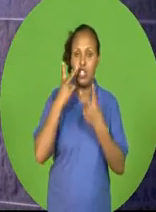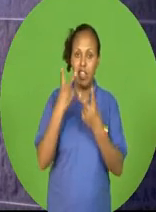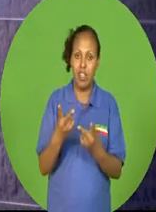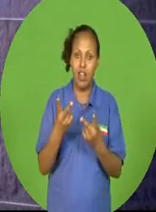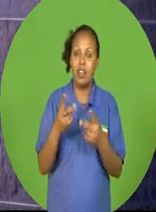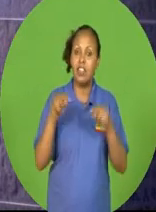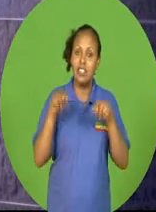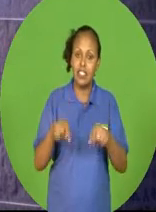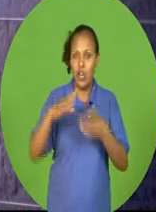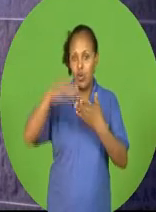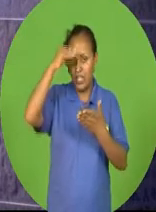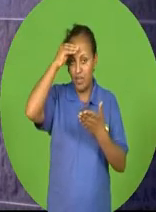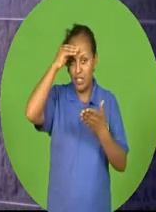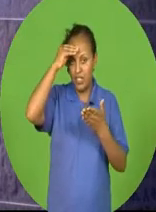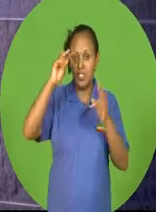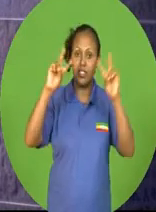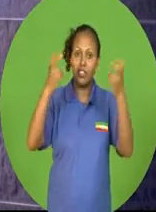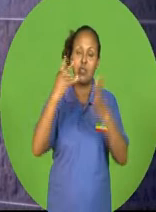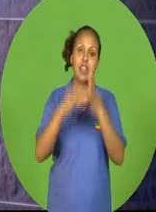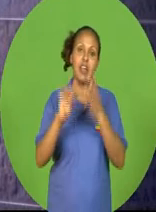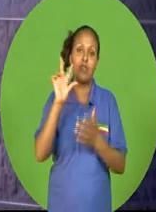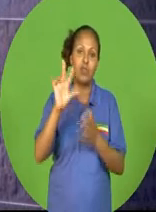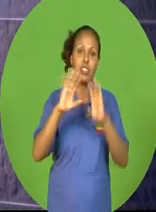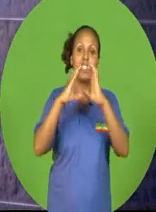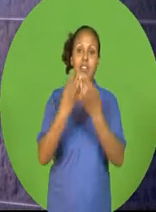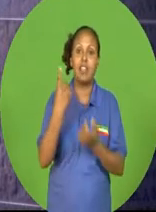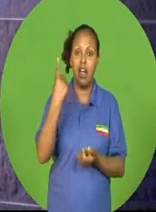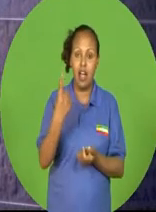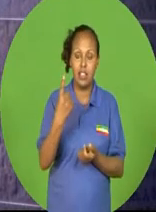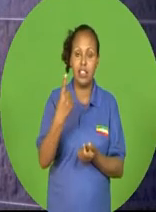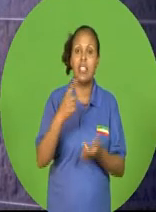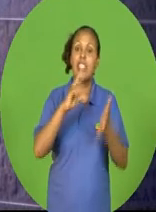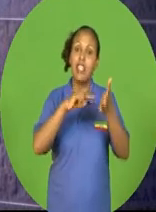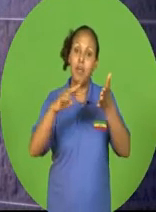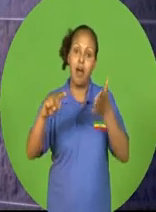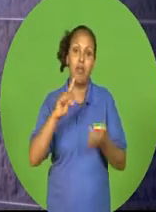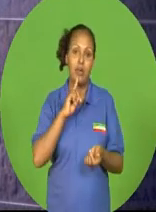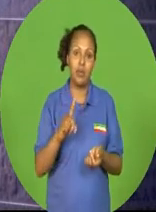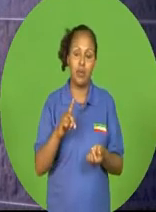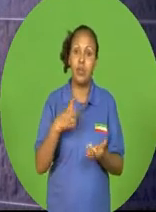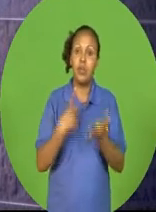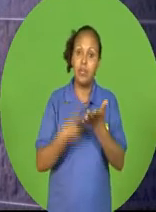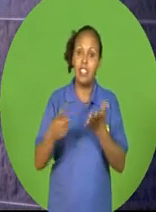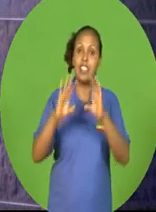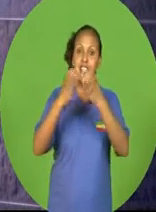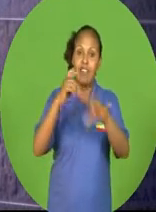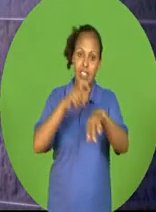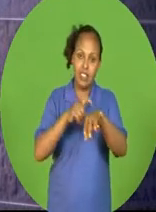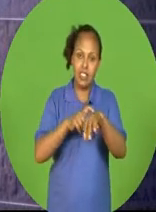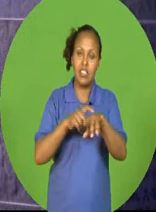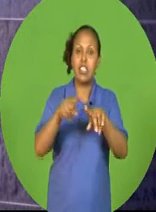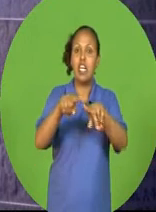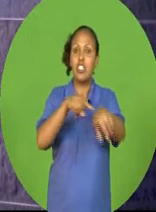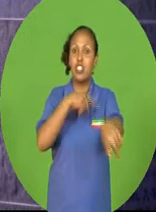አይተናል። የዛሬው የትምህርት ርዕሳችን ምዕራፍ 3 ክፍል 1 ንባብ ነው። በዚህ ክፍለ